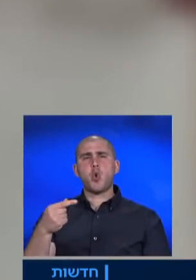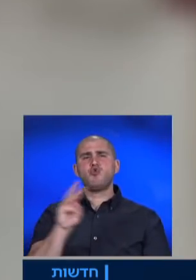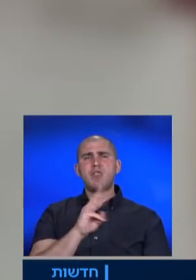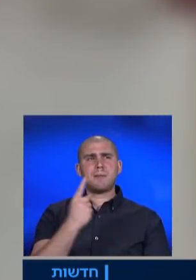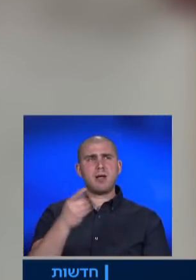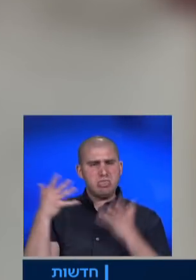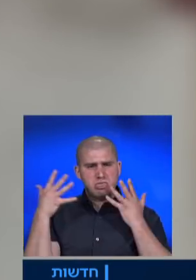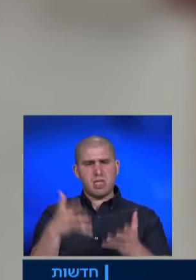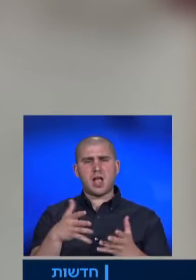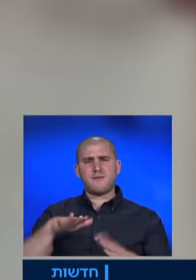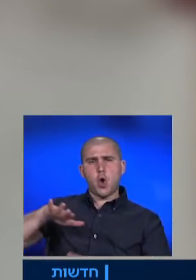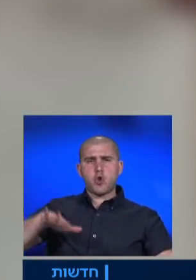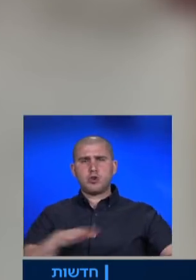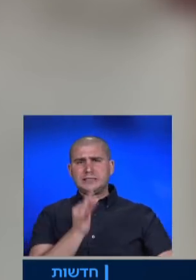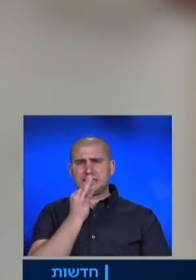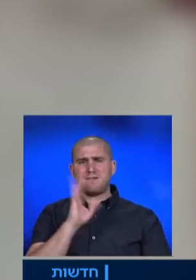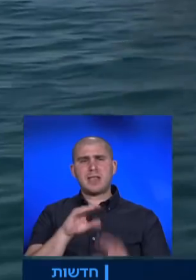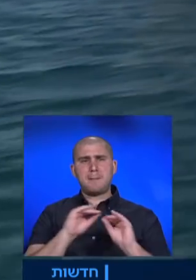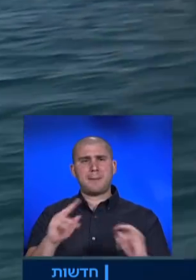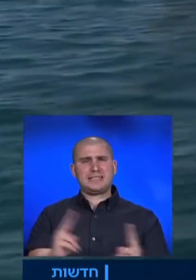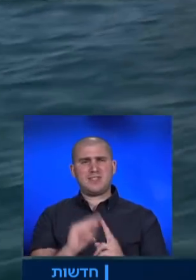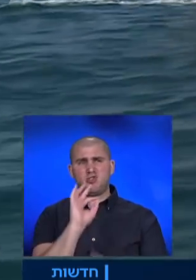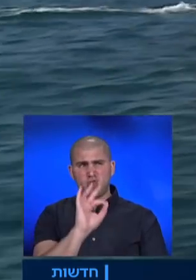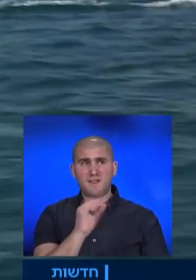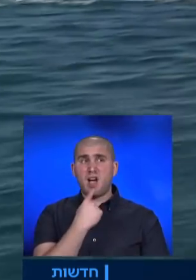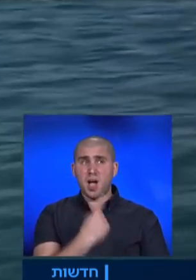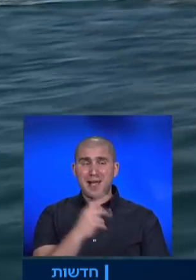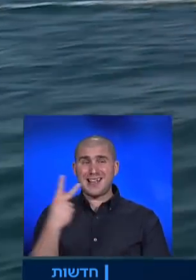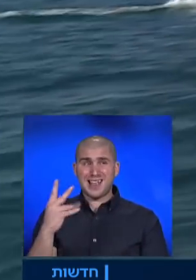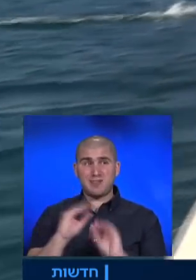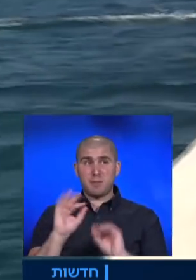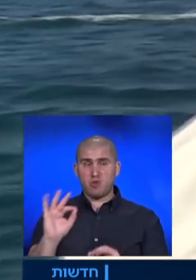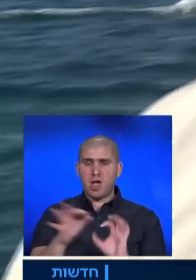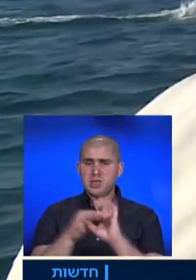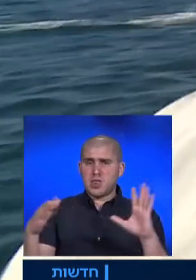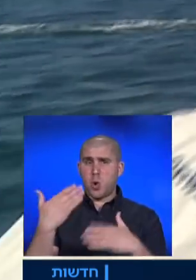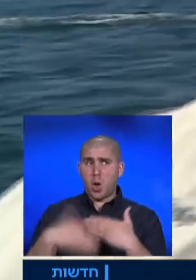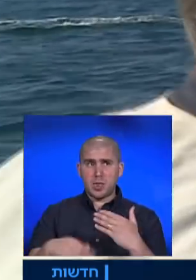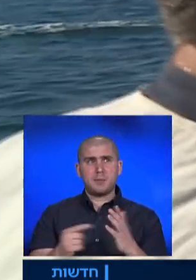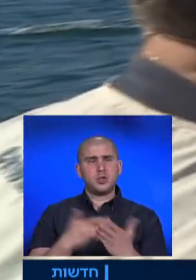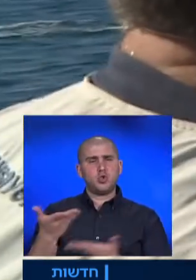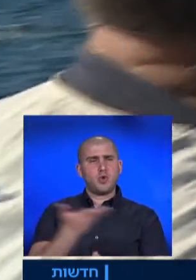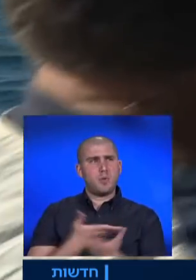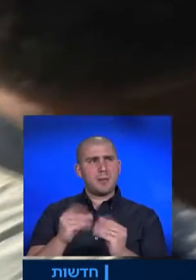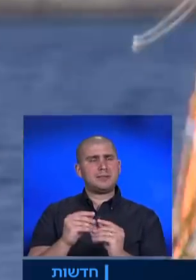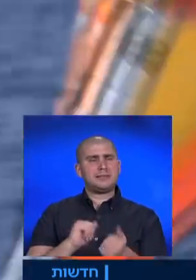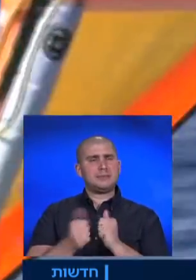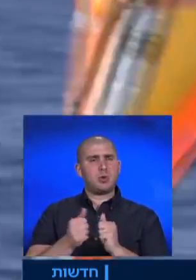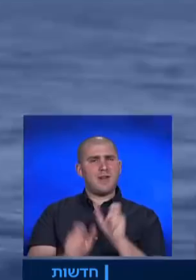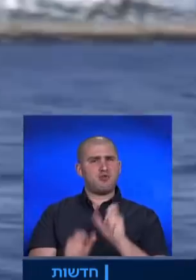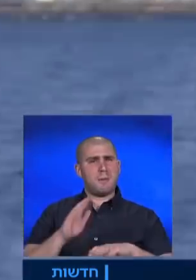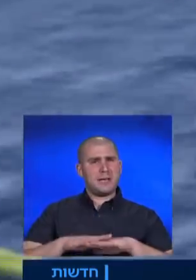הגולשת הצעירה ואת מאמנה הצרפתי, ואמר כי קטי ומאמנה התנתקו לאחרונה משיתוף פעולה עם ספורטאי ואנשי המקצוע באיגוד